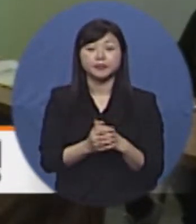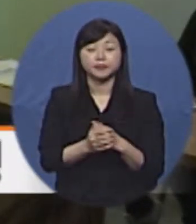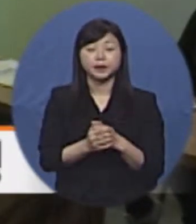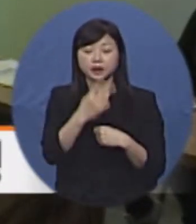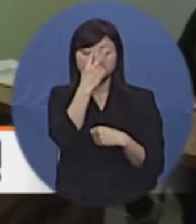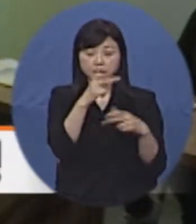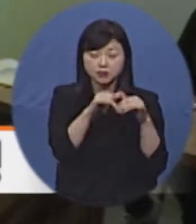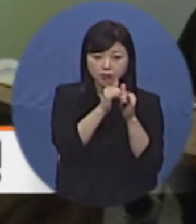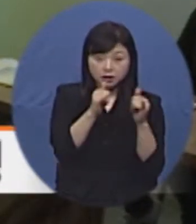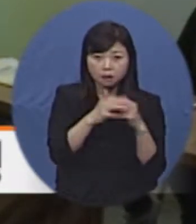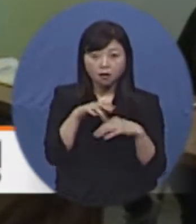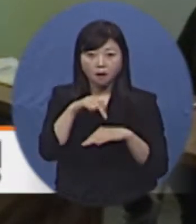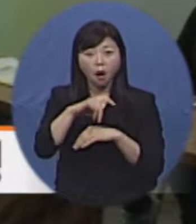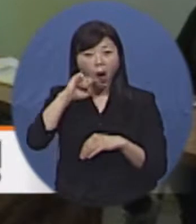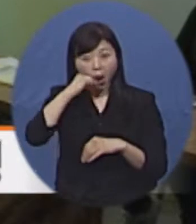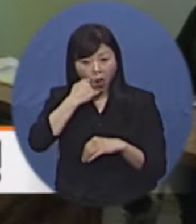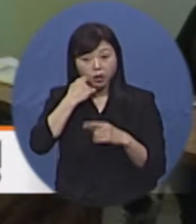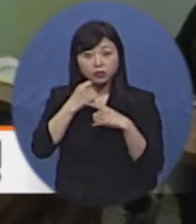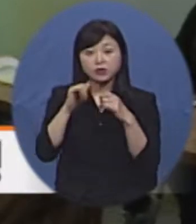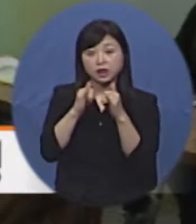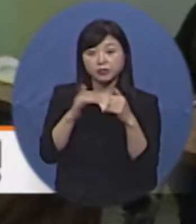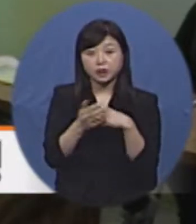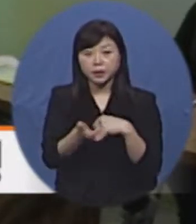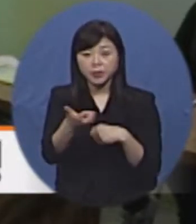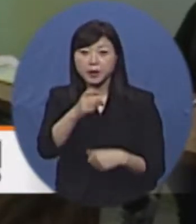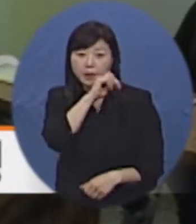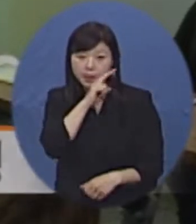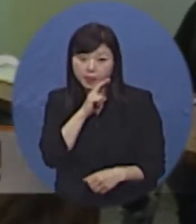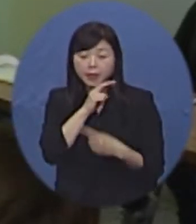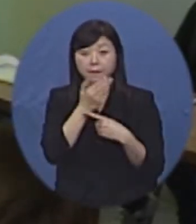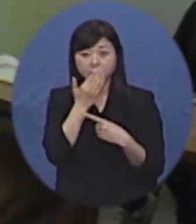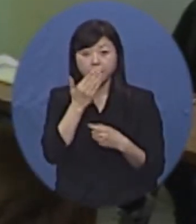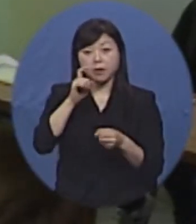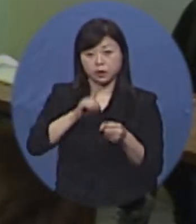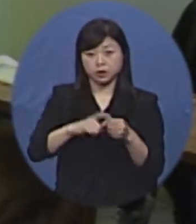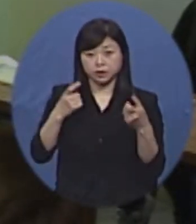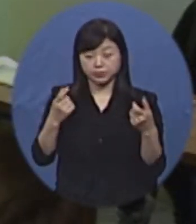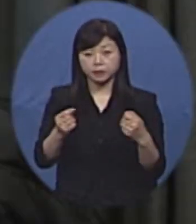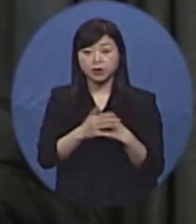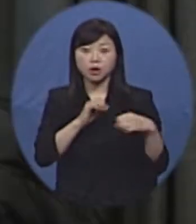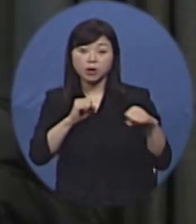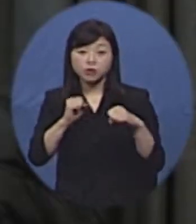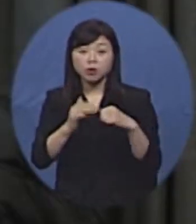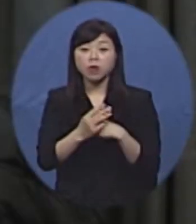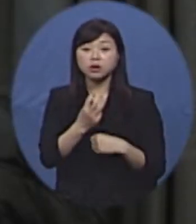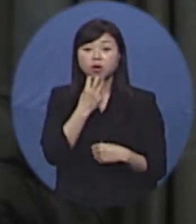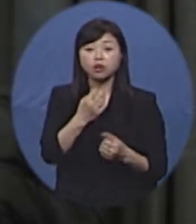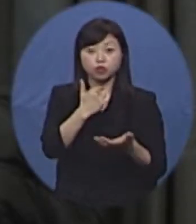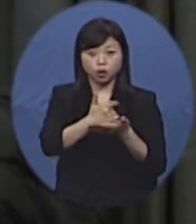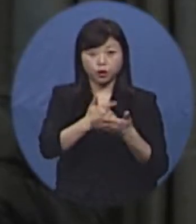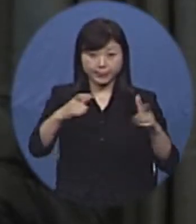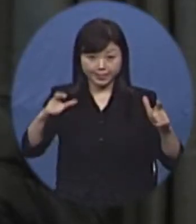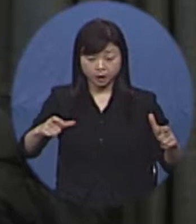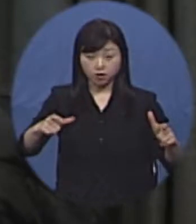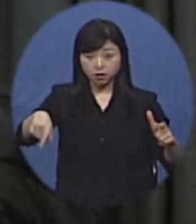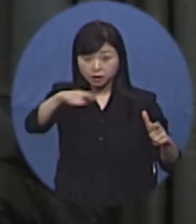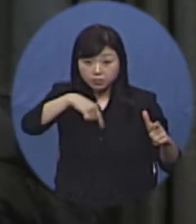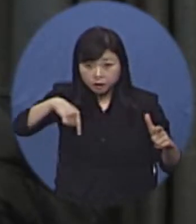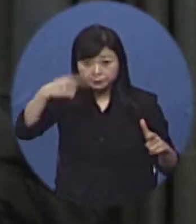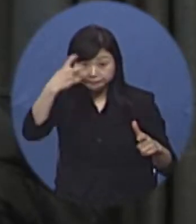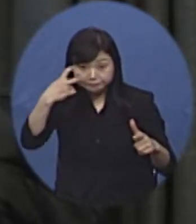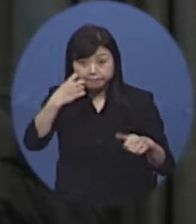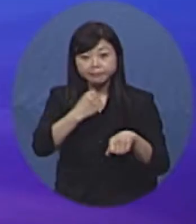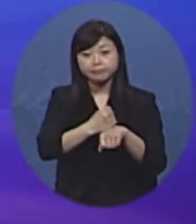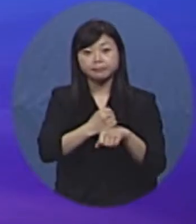등 보행약자의 이동 편의를 증진시키기 위한 목적으로 기획됐으며 활동은 서울 노원구 일대를 중심으로